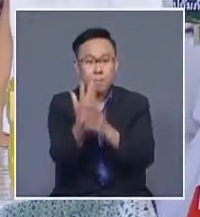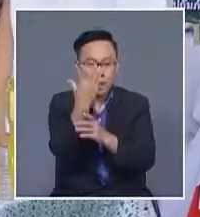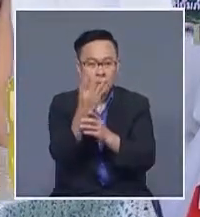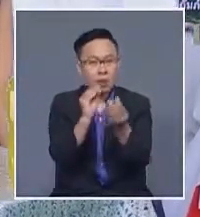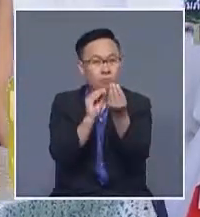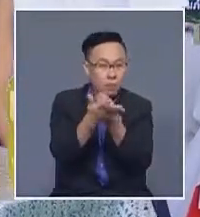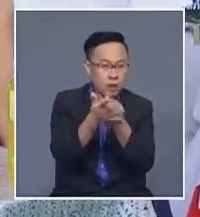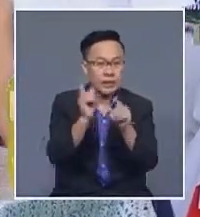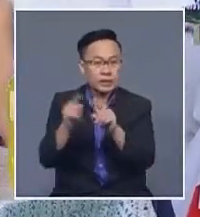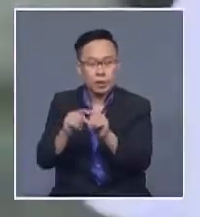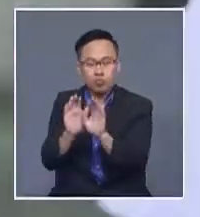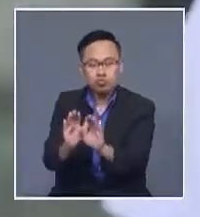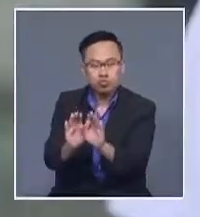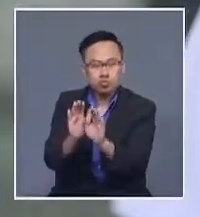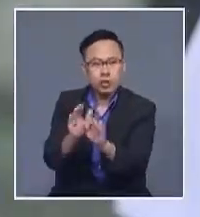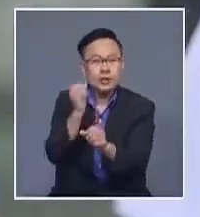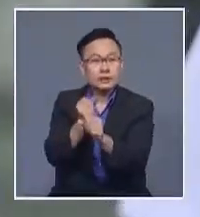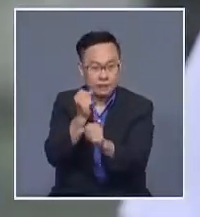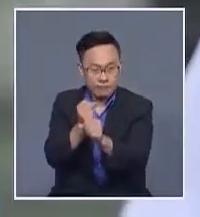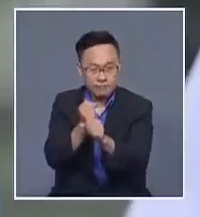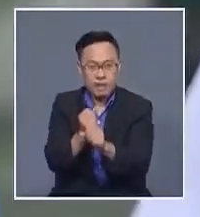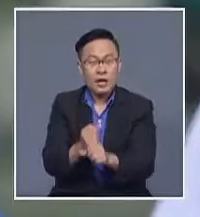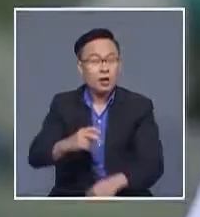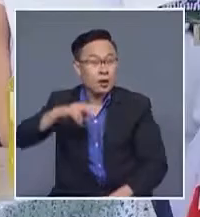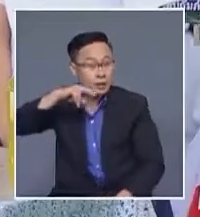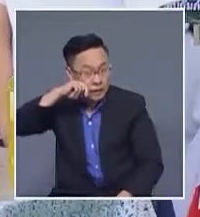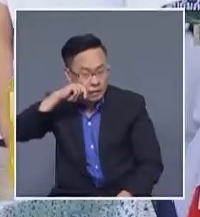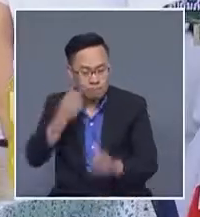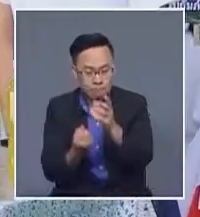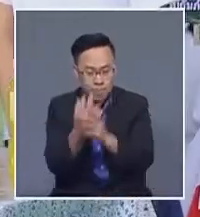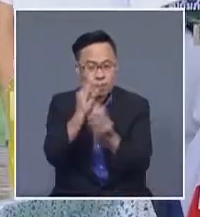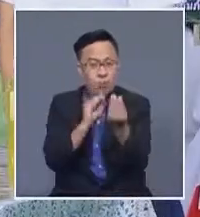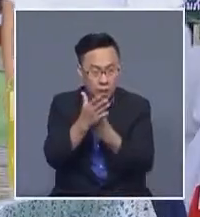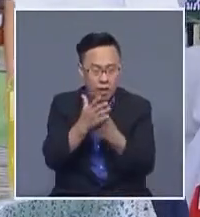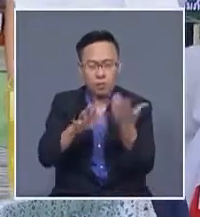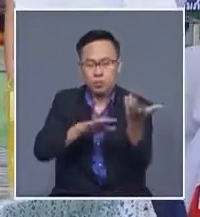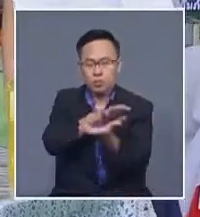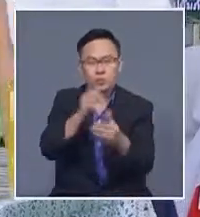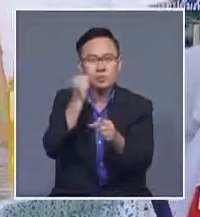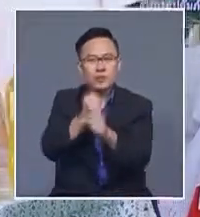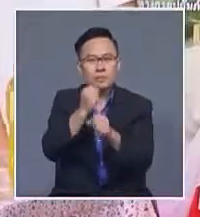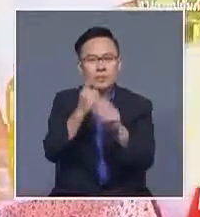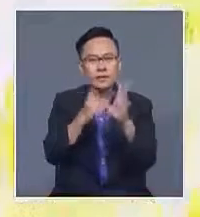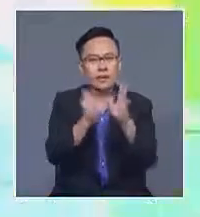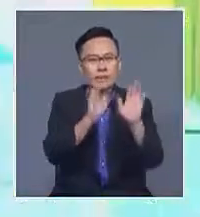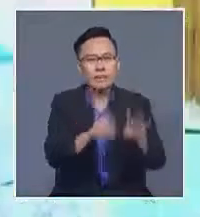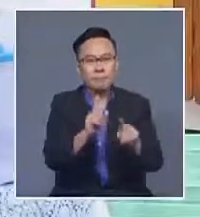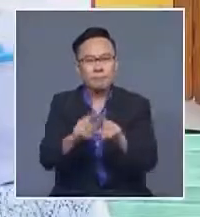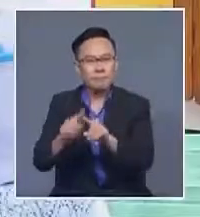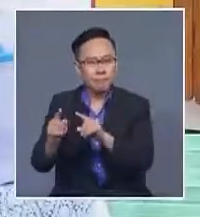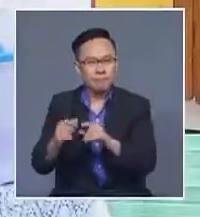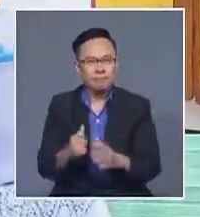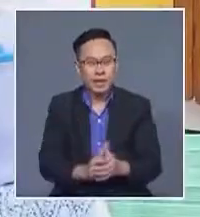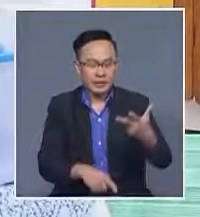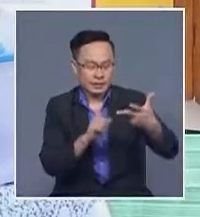รือผลไม้นำไปหมักและเราจะเอาน้ำหมักนี้มาทำเป็นน้ำยาเอกประสงค์ต่างๆการคัดแยก